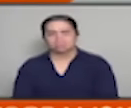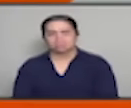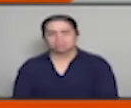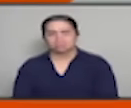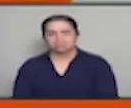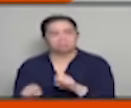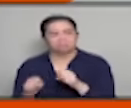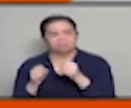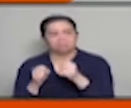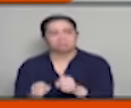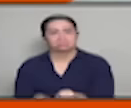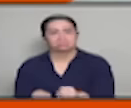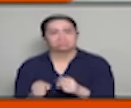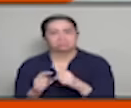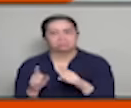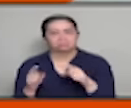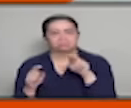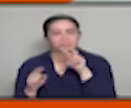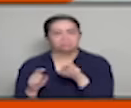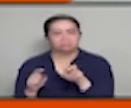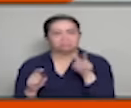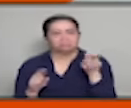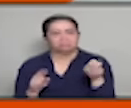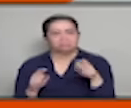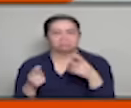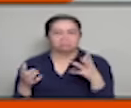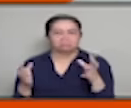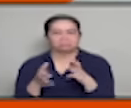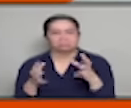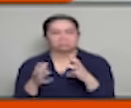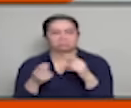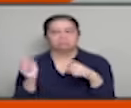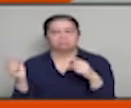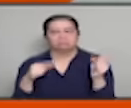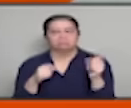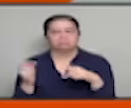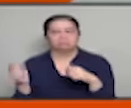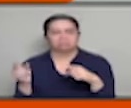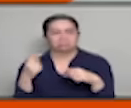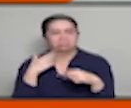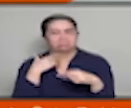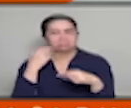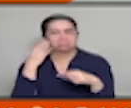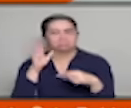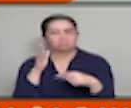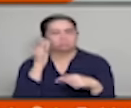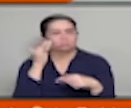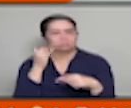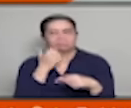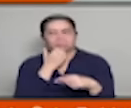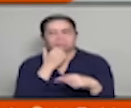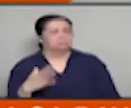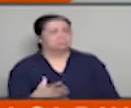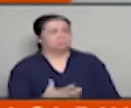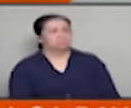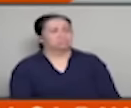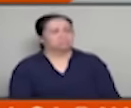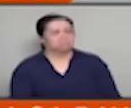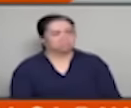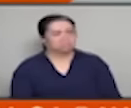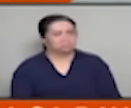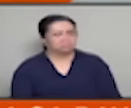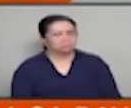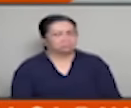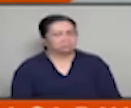sa karsada, nakita lang po namin nakakasagutan. Hindi ko na po natanong kung bakit po anong pinagmulan. Kailan po